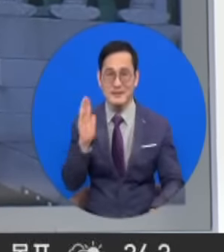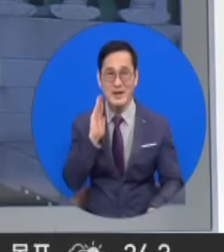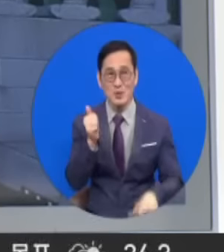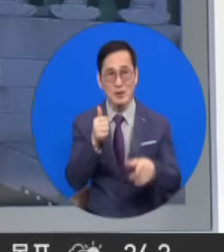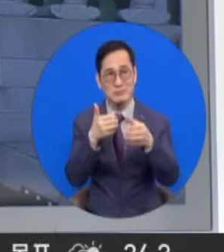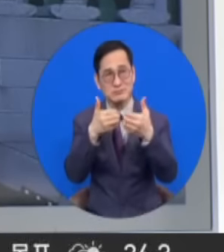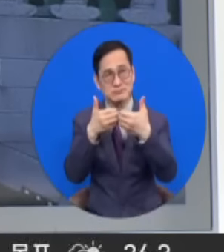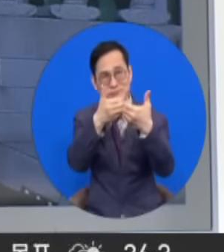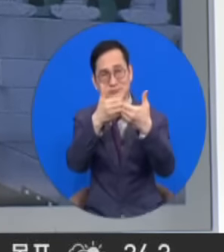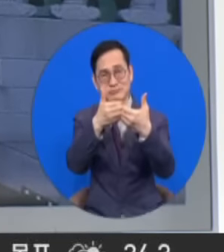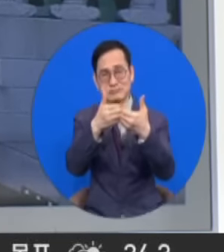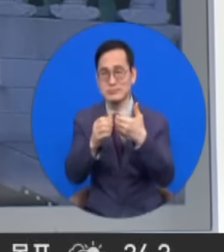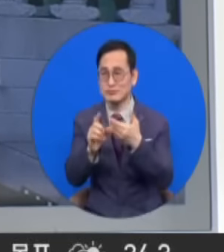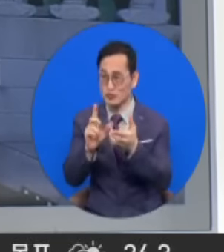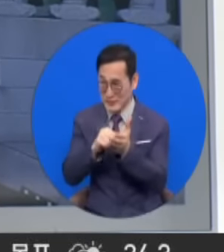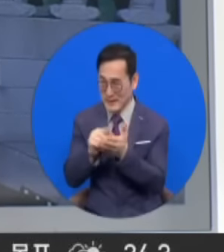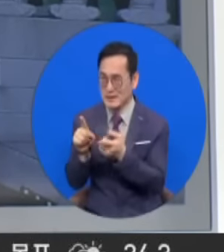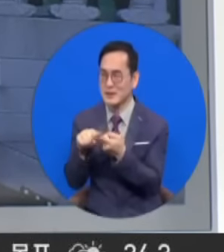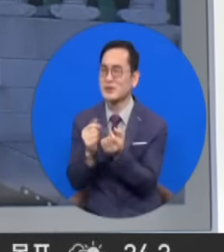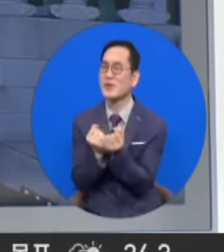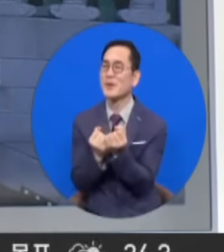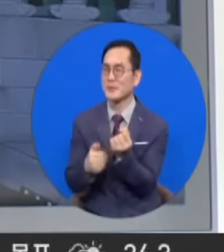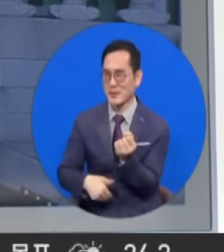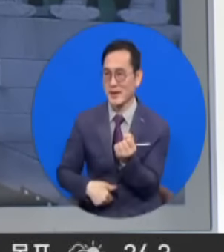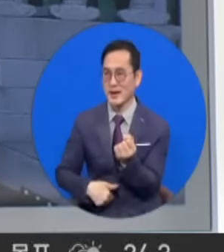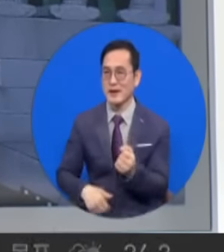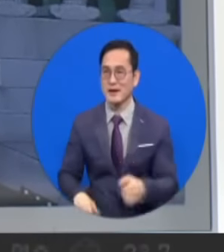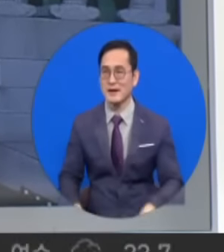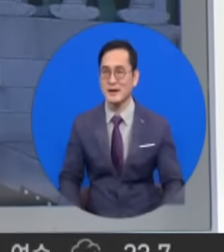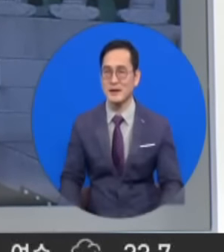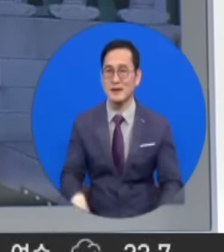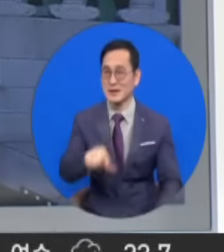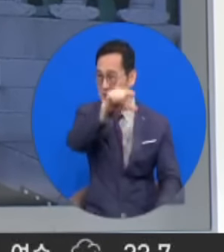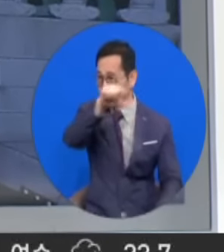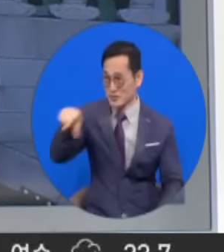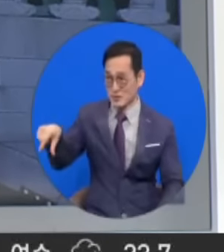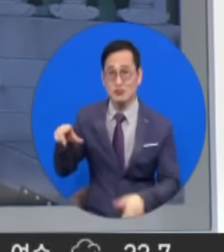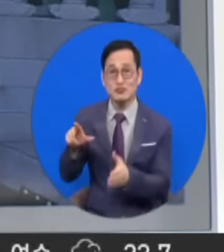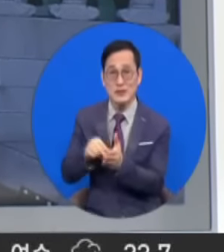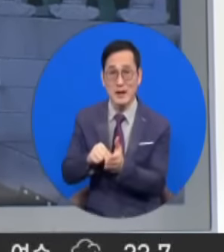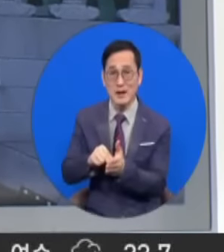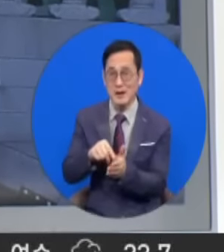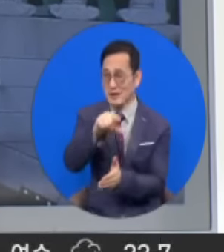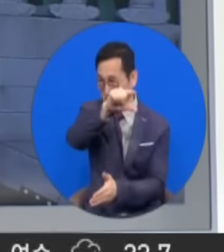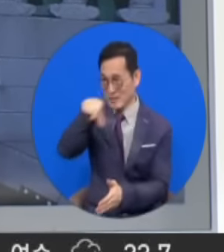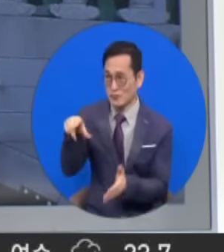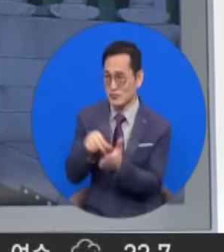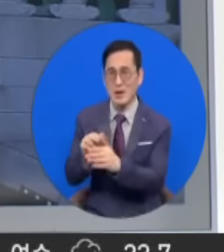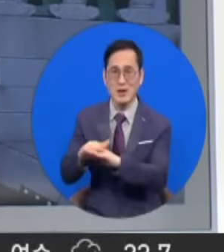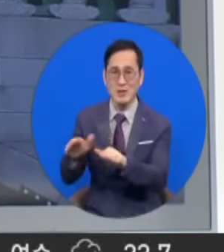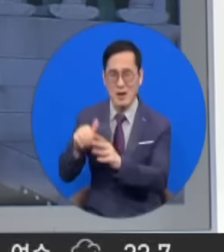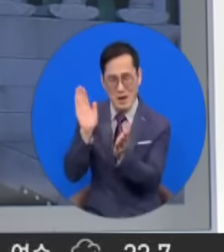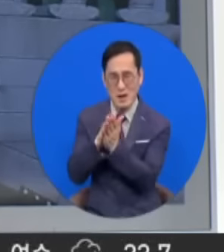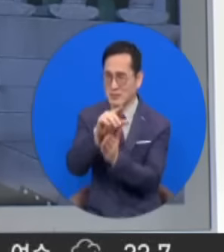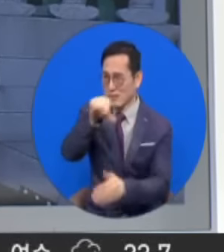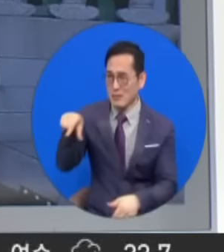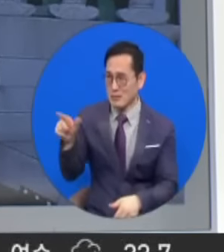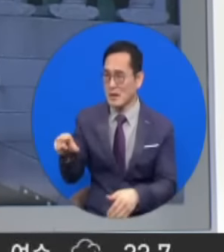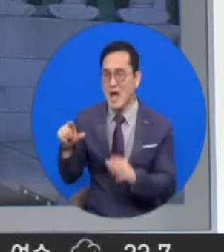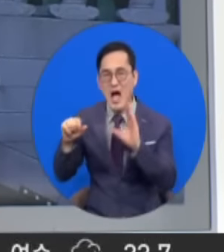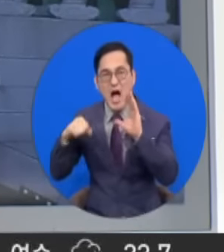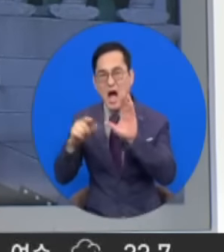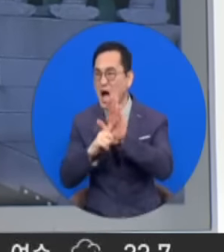각 세운 거 알아서 해명해야 된다. 가족 싸움은 방문 닫고 해야지. 왜 방문 열고 동네방네 다 가족 싸움을 벌이느냐라고